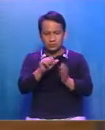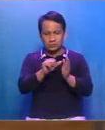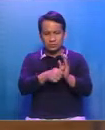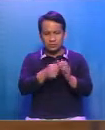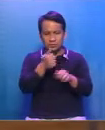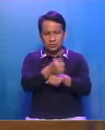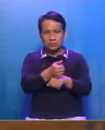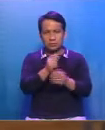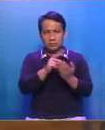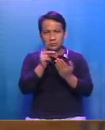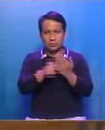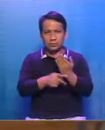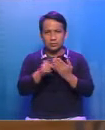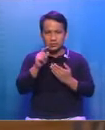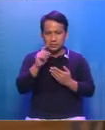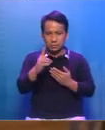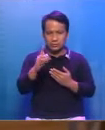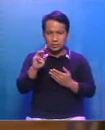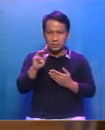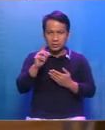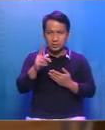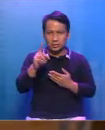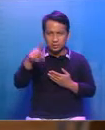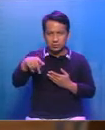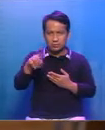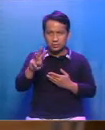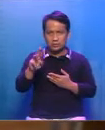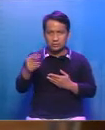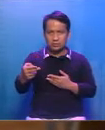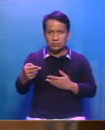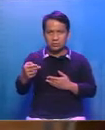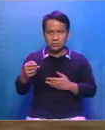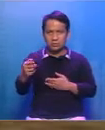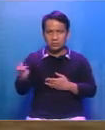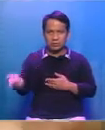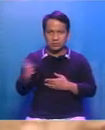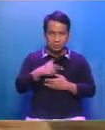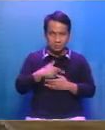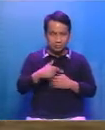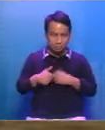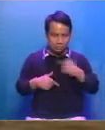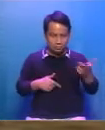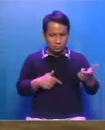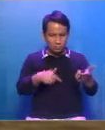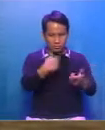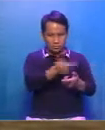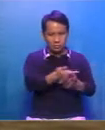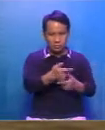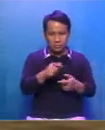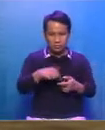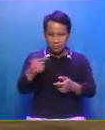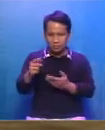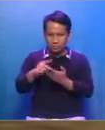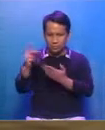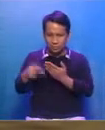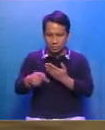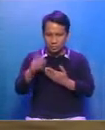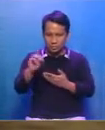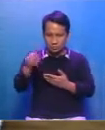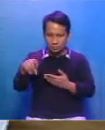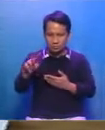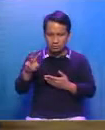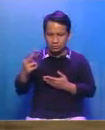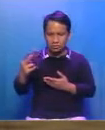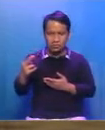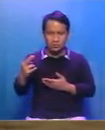ang proyekto ng DPWH. Para akong bolang ipinapasa ko saan eh. Sabi nila project ng DPWH. Nang in-inquire namin sa